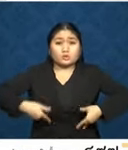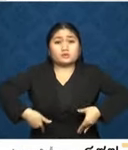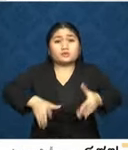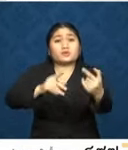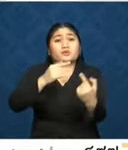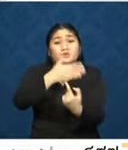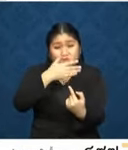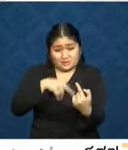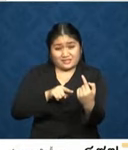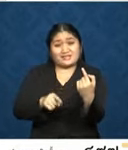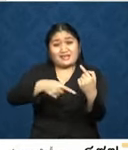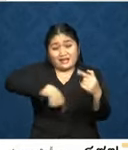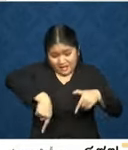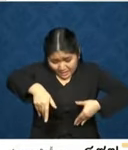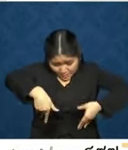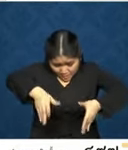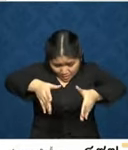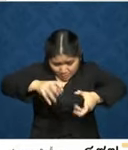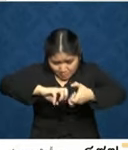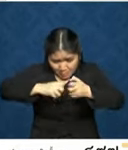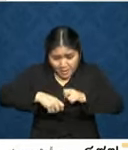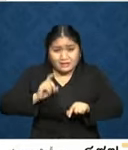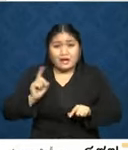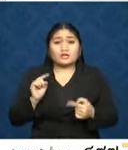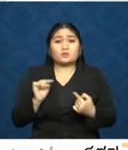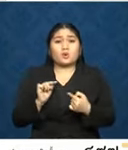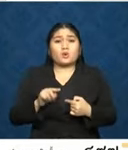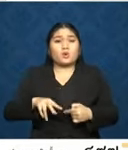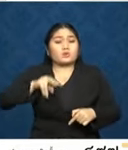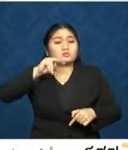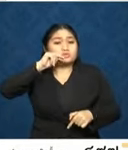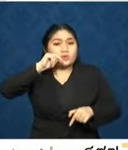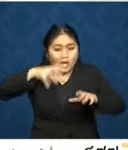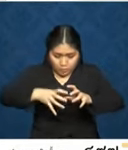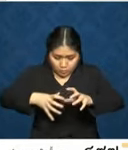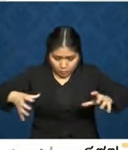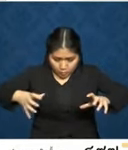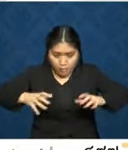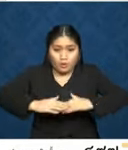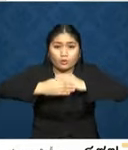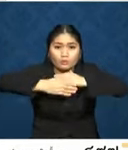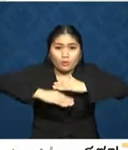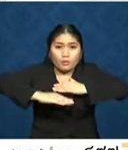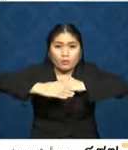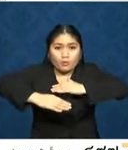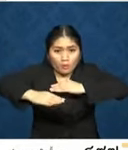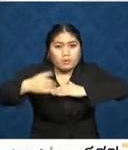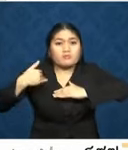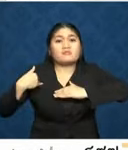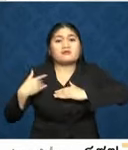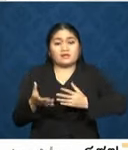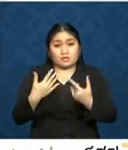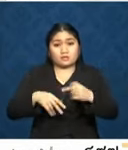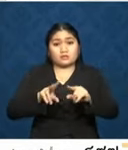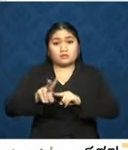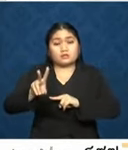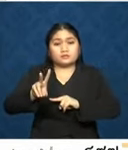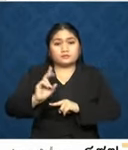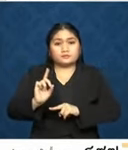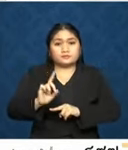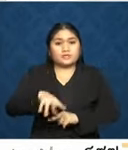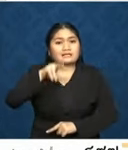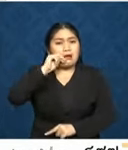ไทน้อย 26วัดโคนอนซึ่งมีปัญหาในลักษณะของท่อระบายน้ำและลูกระนาดเรื่องที่ 2ก็คือเรื่องถัดมา